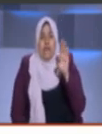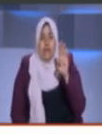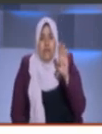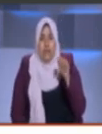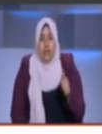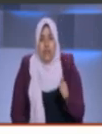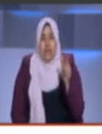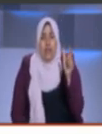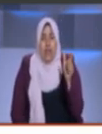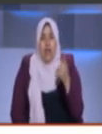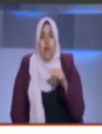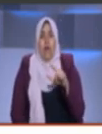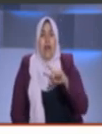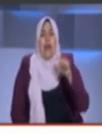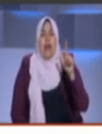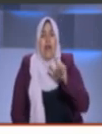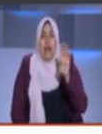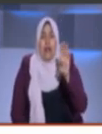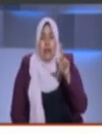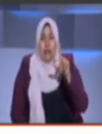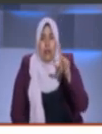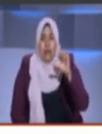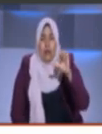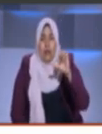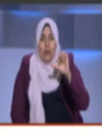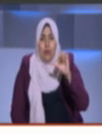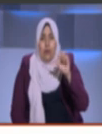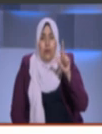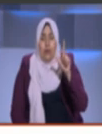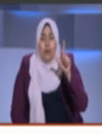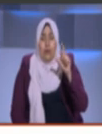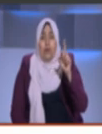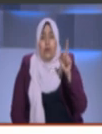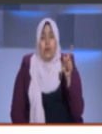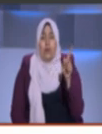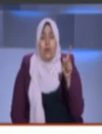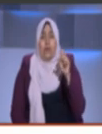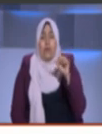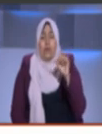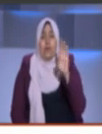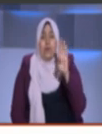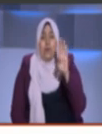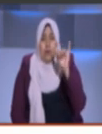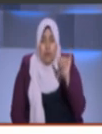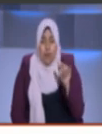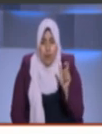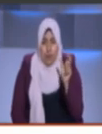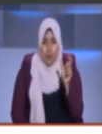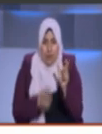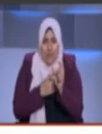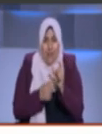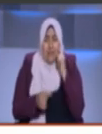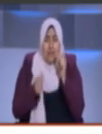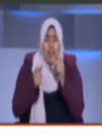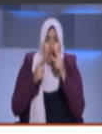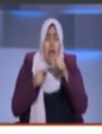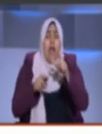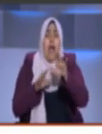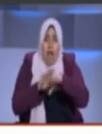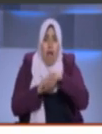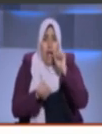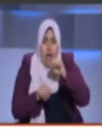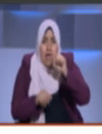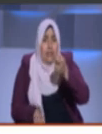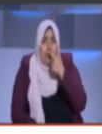والكلوروكين وعلاج، نعم، نعم، السل. نعم. طيب لا أنا كنت أسأل على من تعافوا بالفعل، من تعافوا، نعم، ويعني تم تقديم